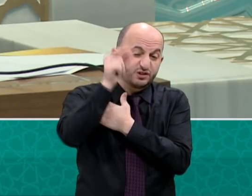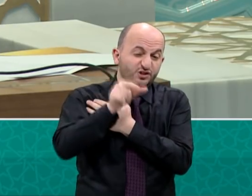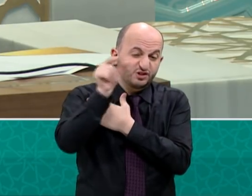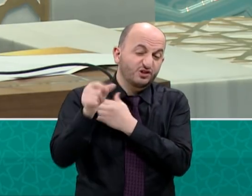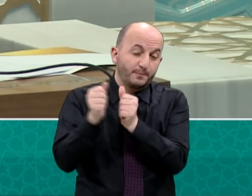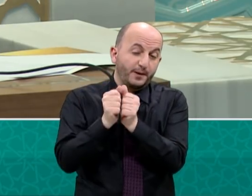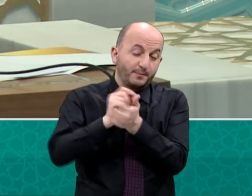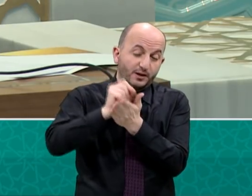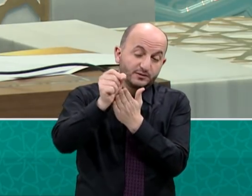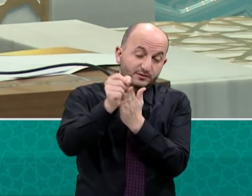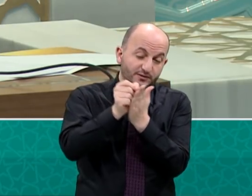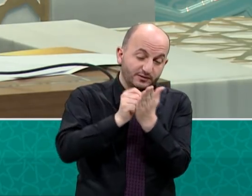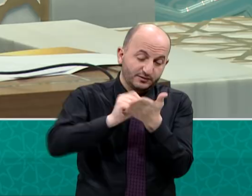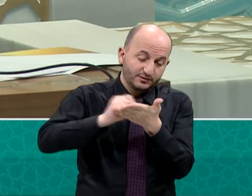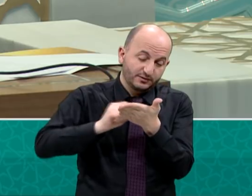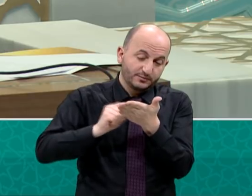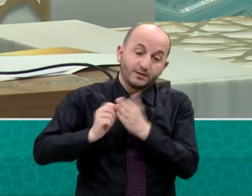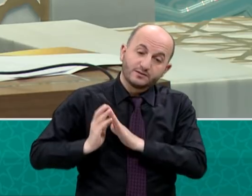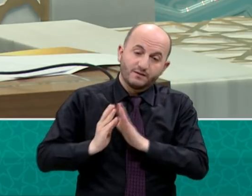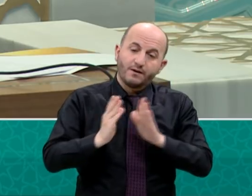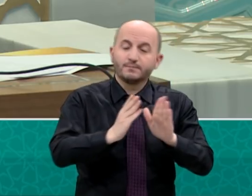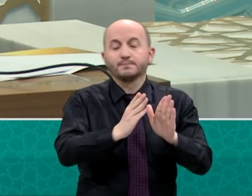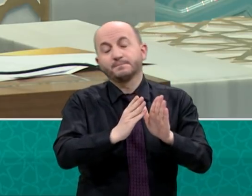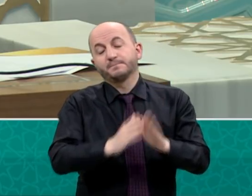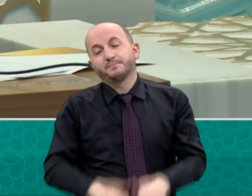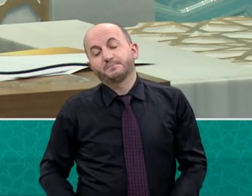olarak yazdırmaya devam eder.